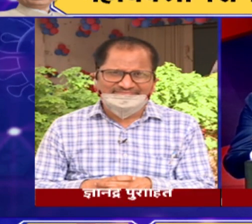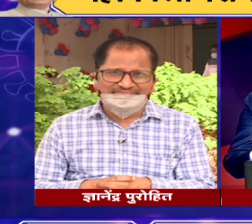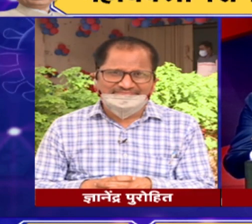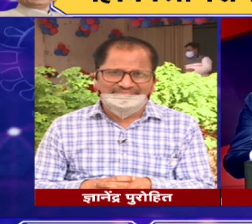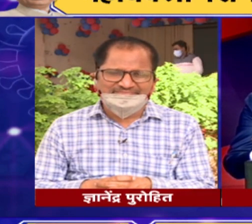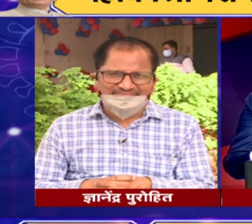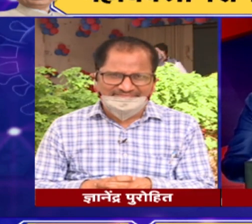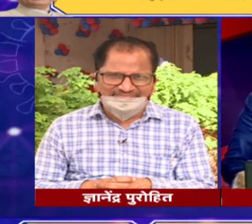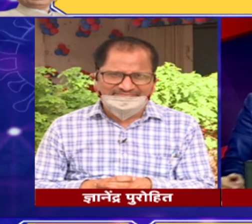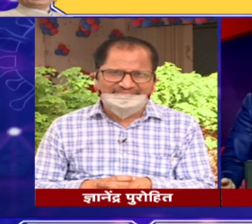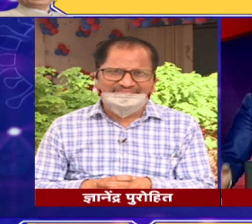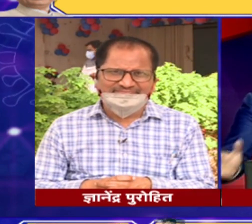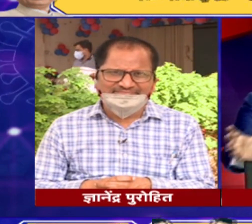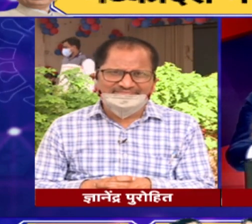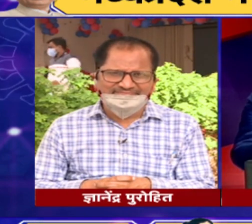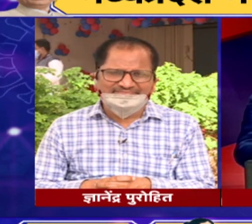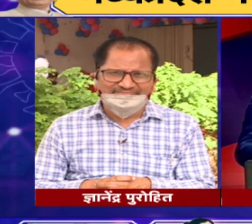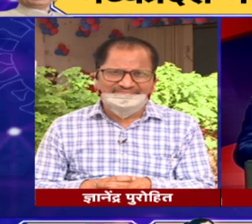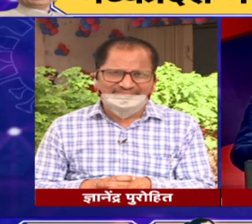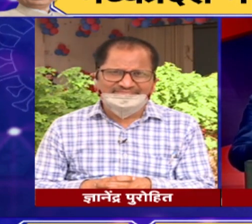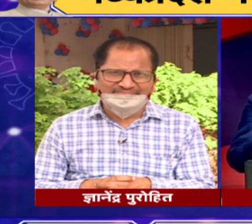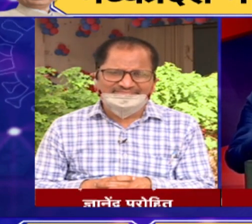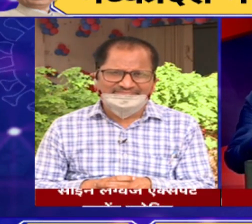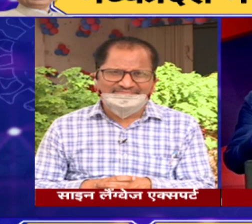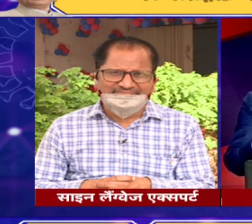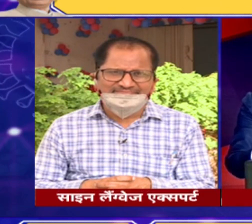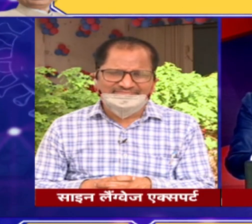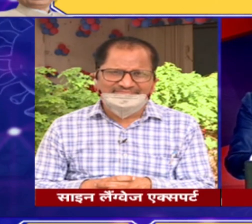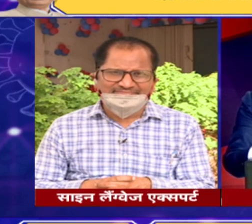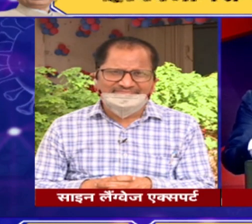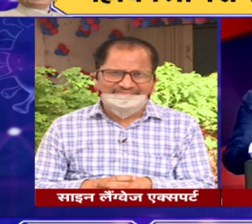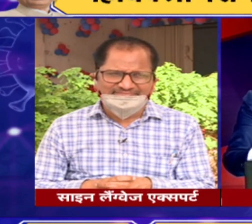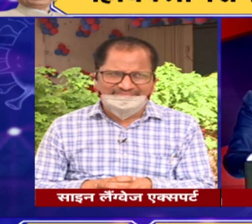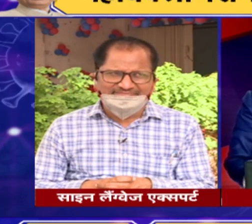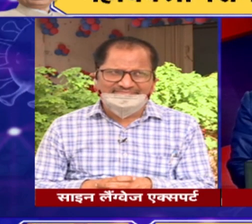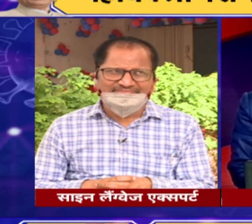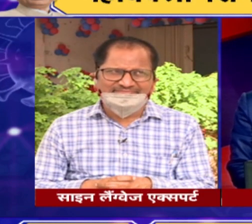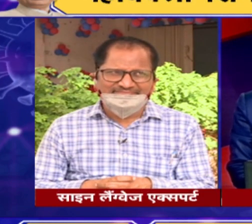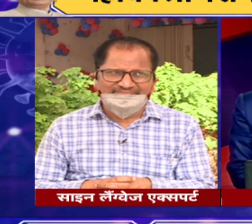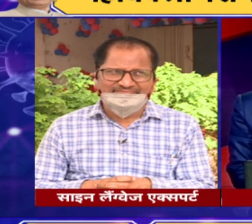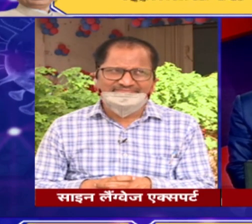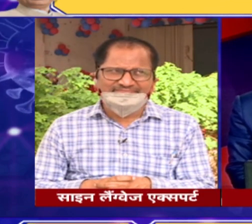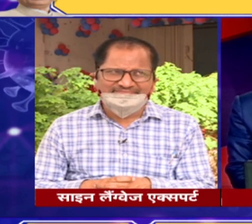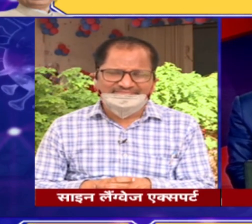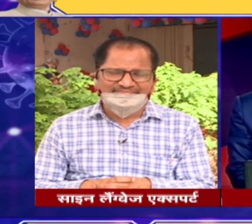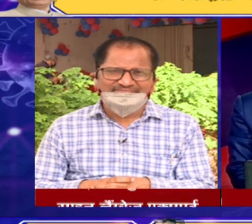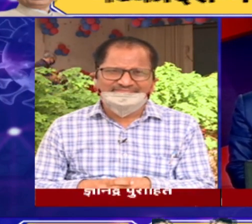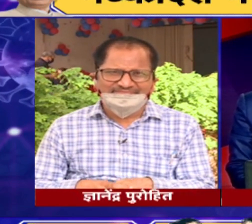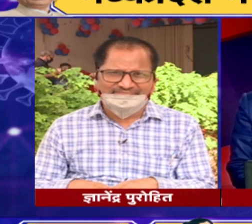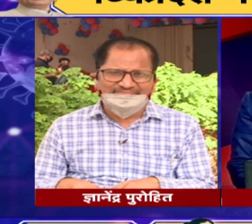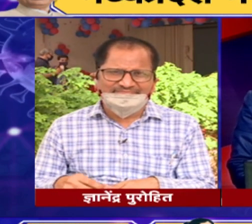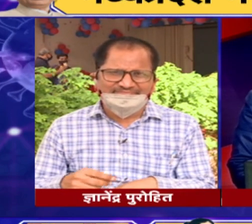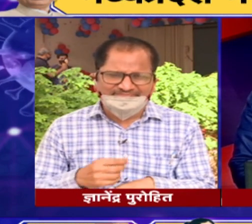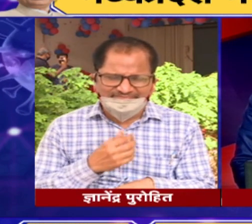आपने तैयारियां की हो या करिकुलम आपने चलाया हो कि नहीं, मुझे अपने क्षेत्र में या अपने विधानसभा क्षेत्र में इस स्तर पर जाकर ऐसे ऐसे लोगों